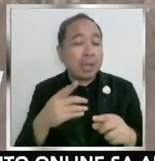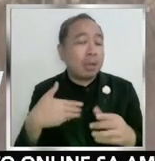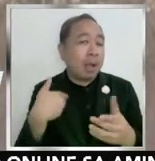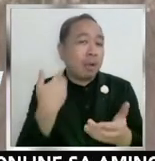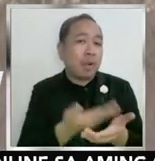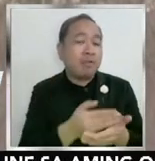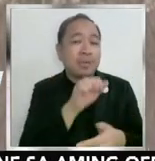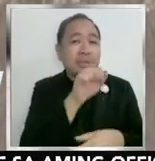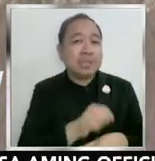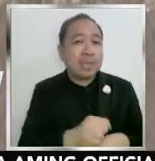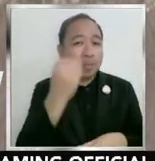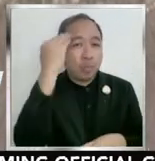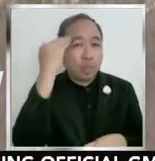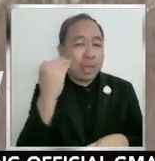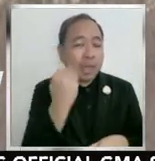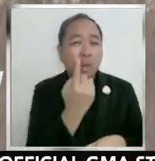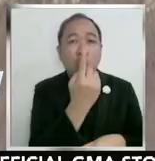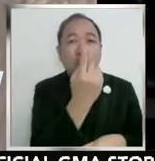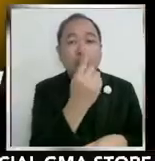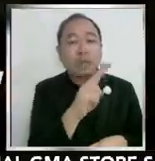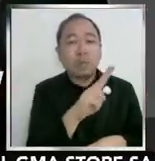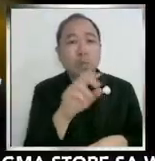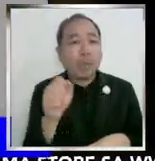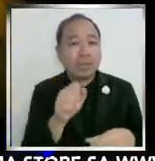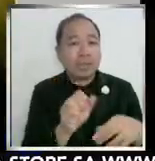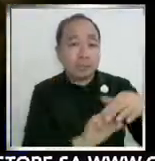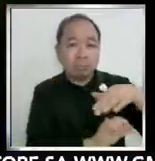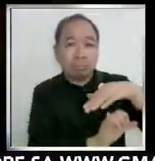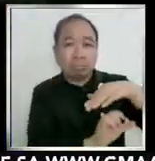US ballistic missile submarine.